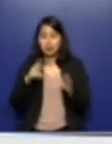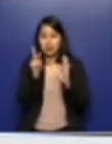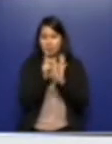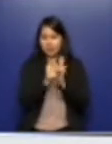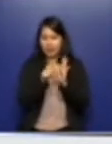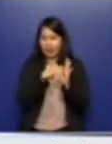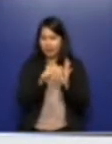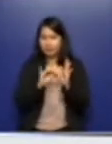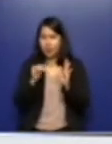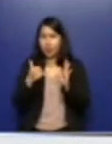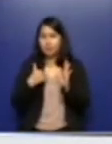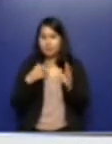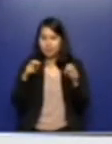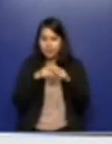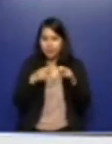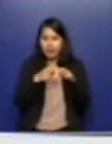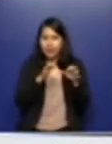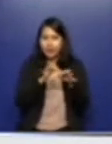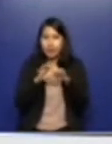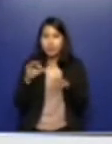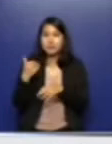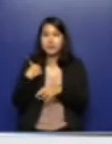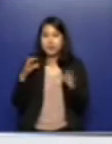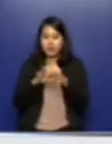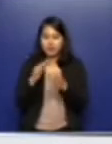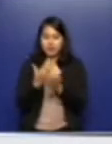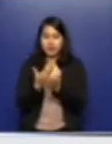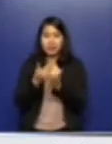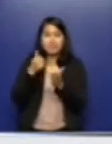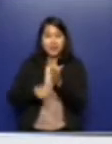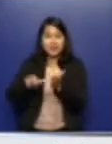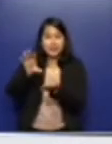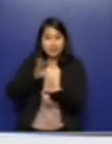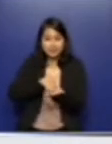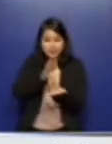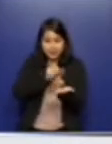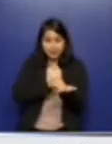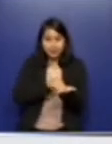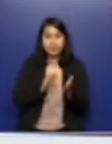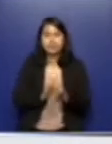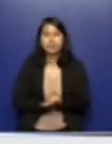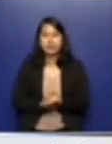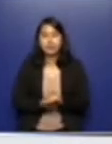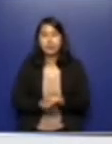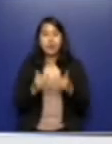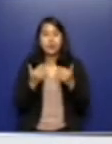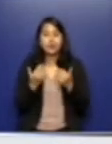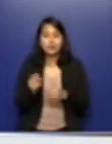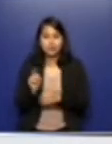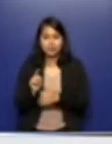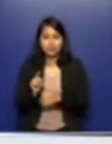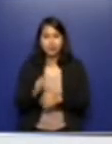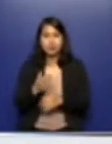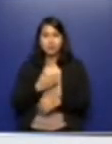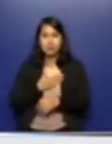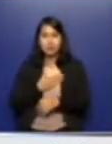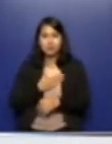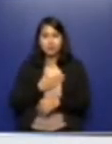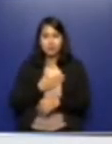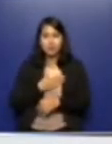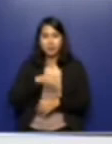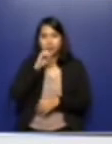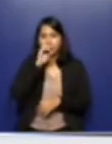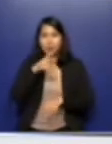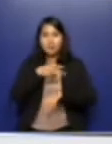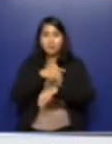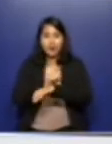ที่น่าจะมีปัญหาเกี่ยวกับการจัดเก็บรายได้นะครับในส่วนนี้ผมขอกราบเรียนท่านประธ